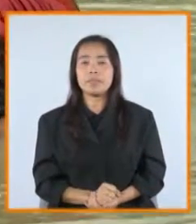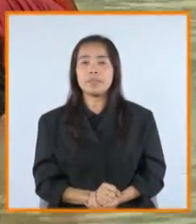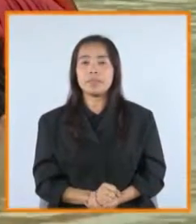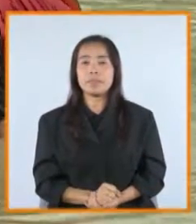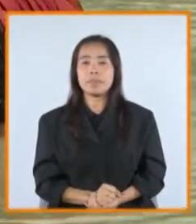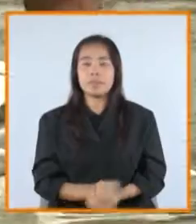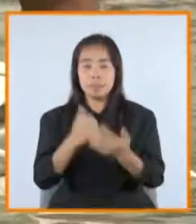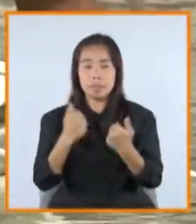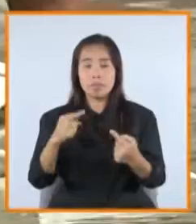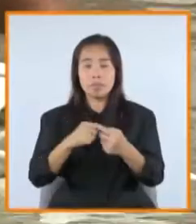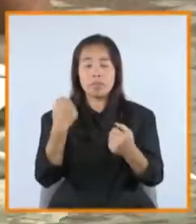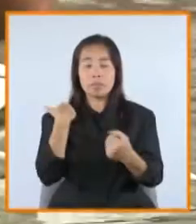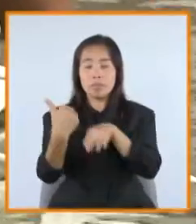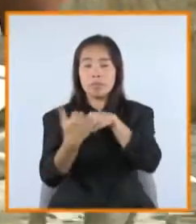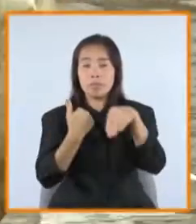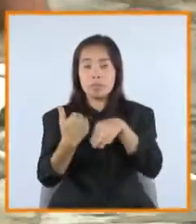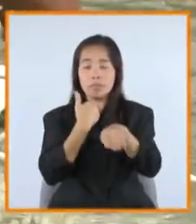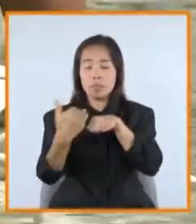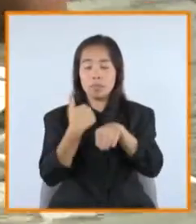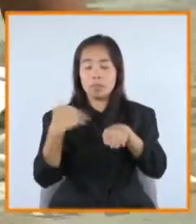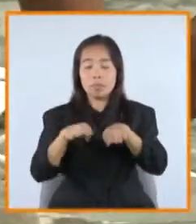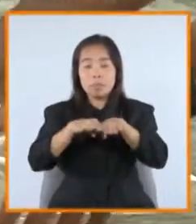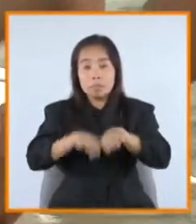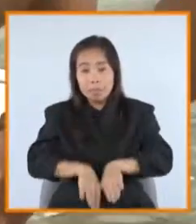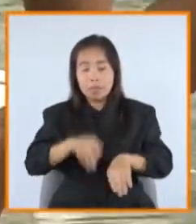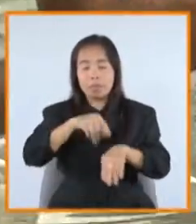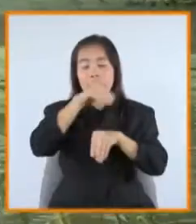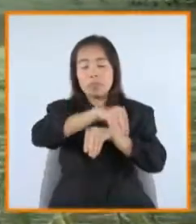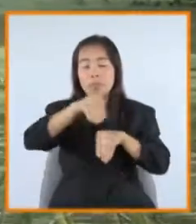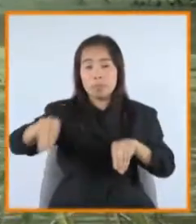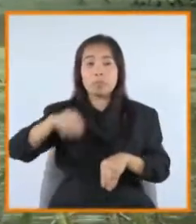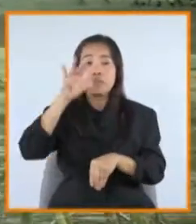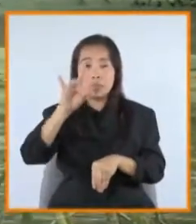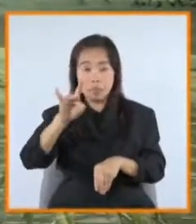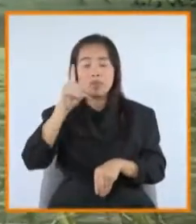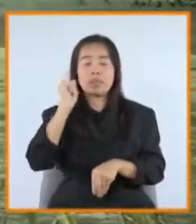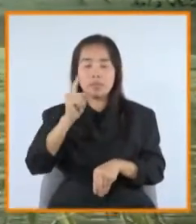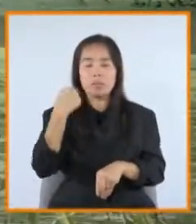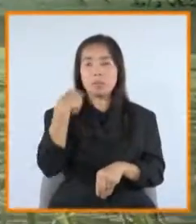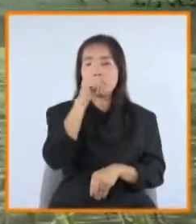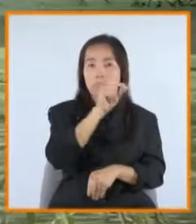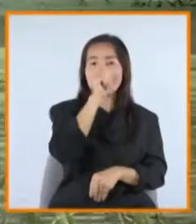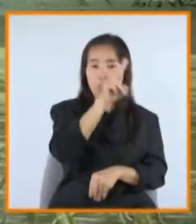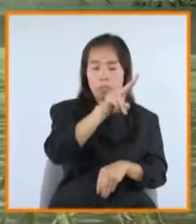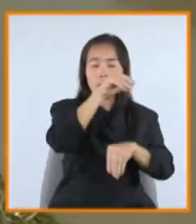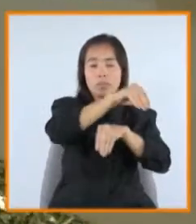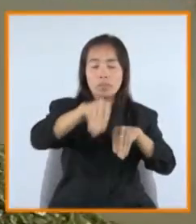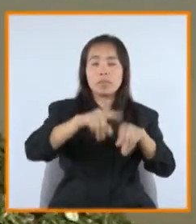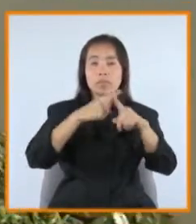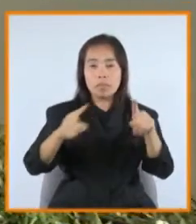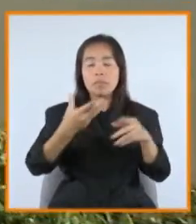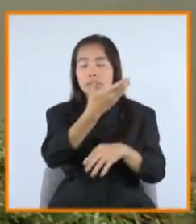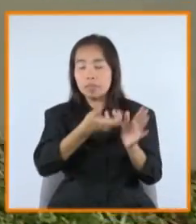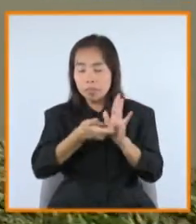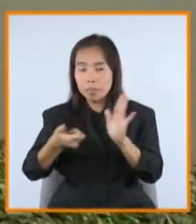พื้นที่ถนนทรุดจำนวน8จุดจาก22จุดบริเวณถนนเรียบคลอง13อำเภอหนองเสือจังหวัดปทุมธานีถูกน้ำ